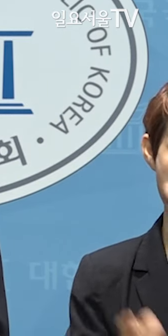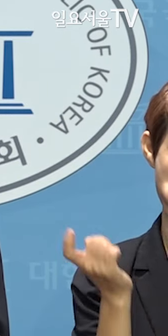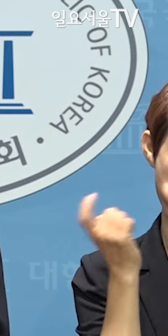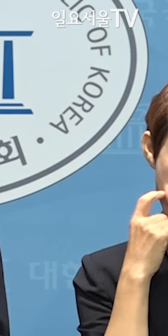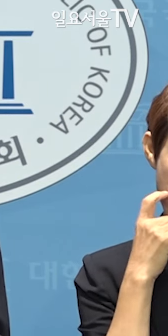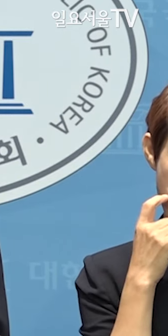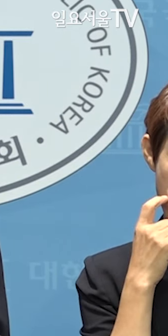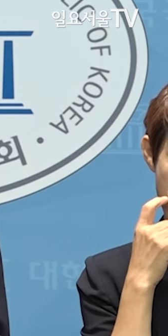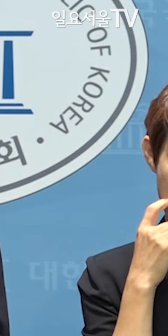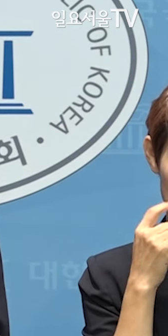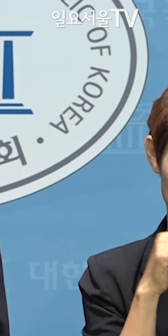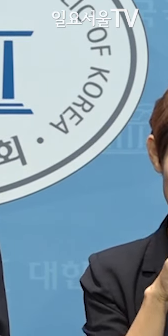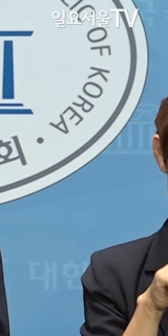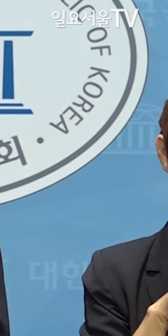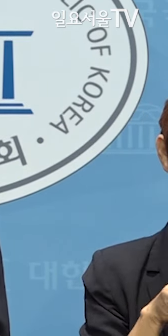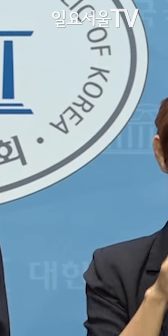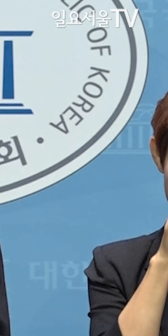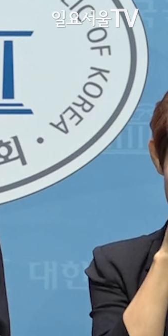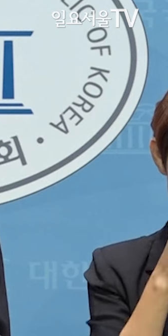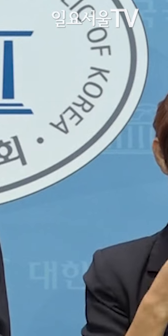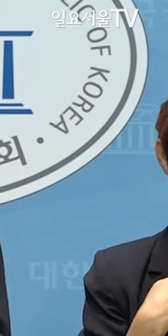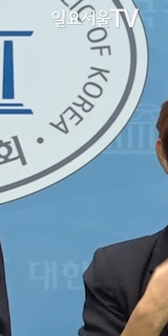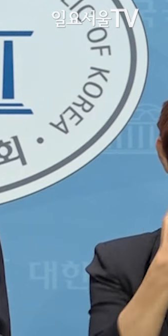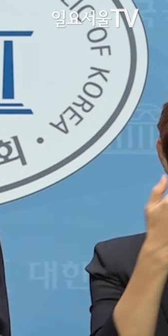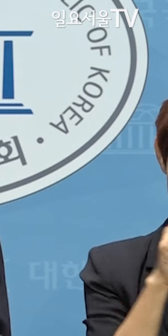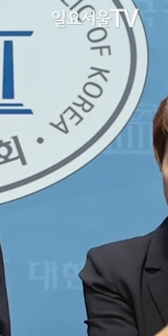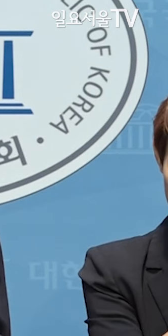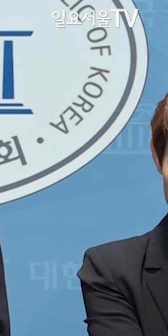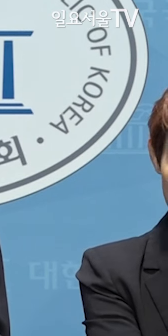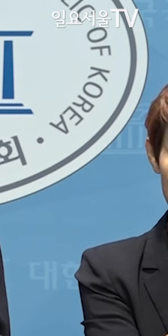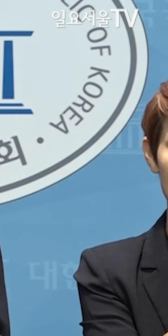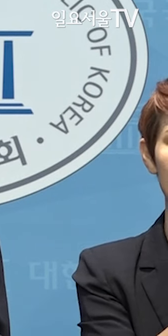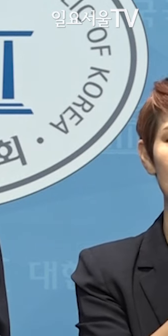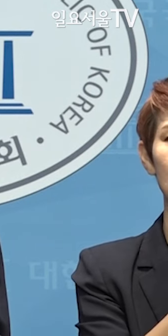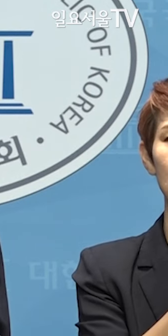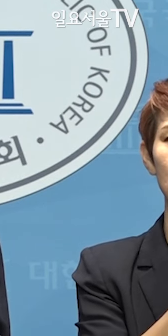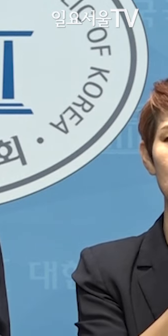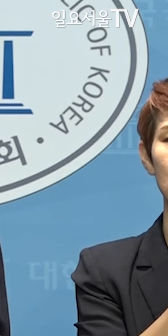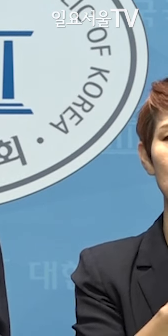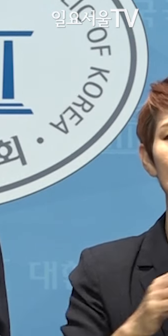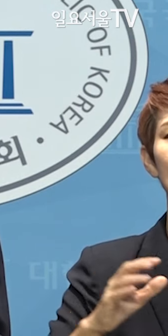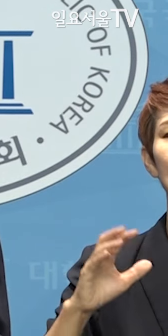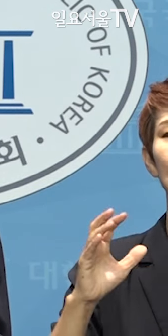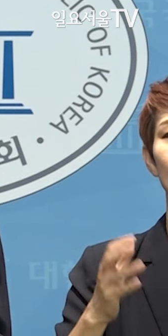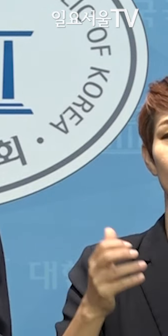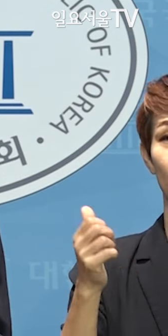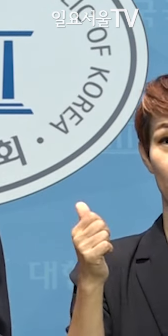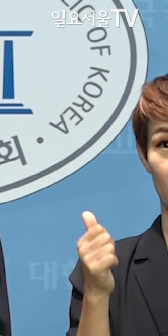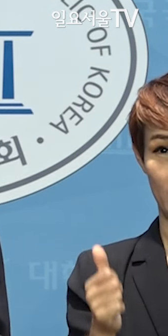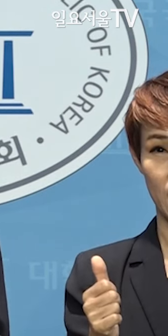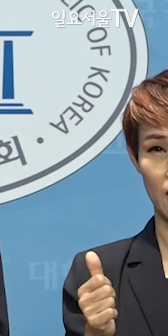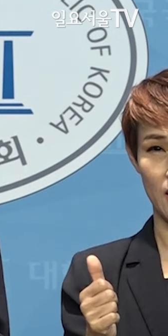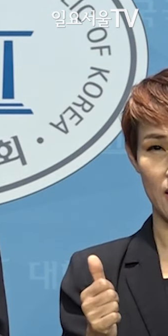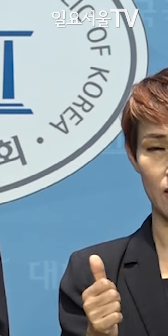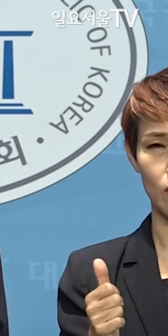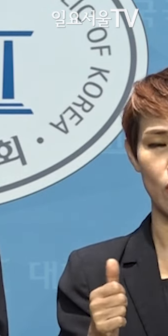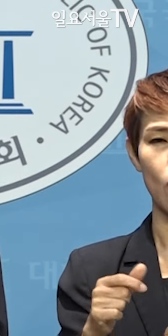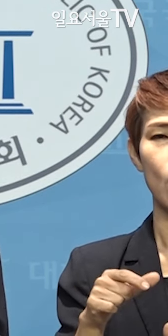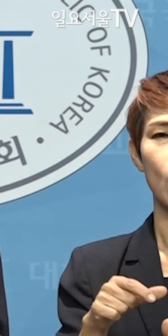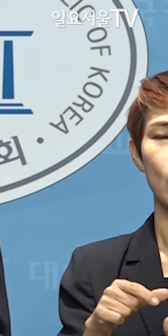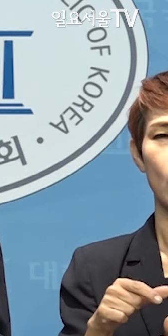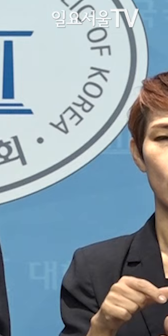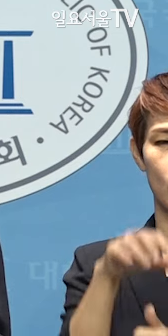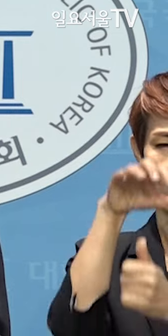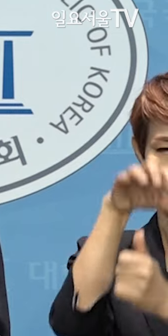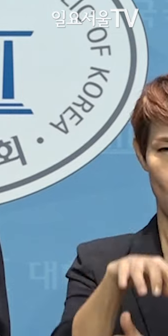범서 이재명 피고는 이미 국회의 구속 결의한 통과 이후 영장 실실